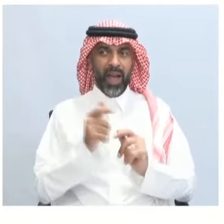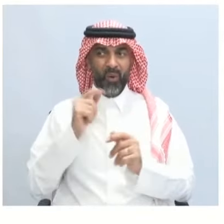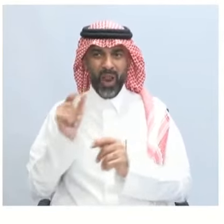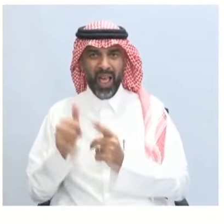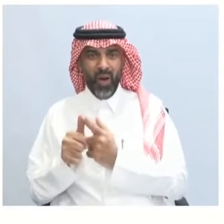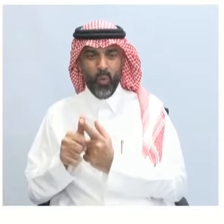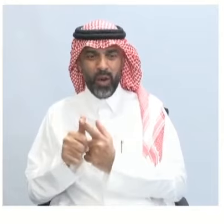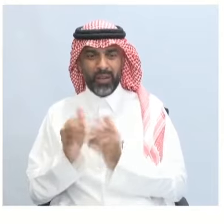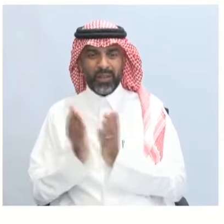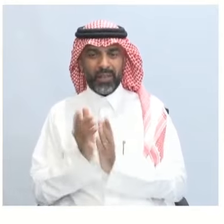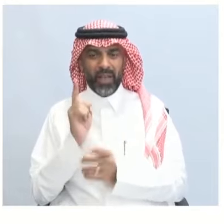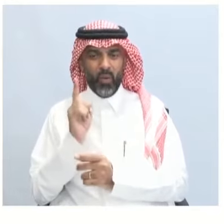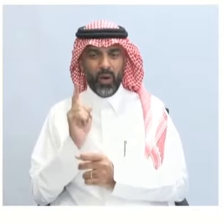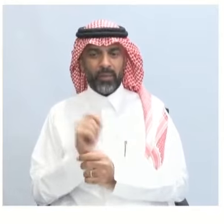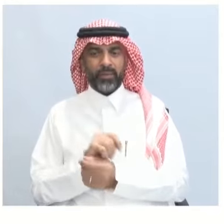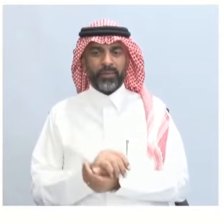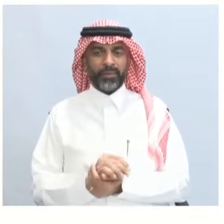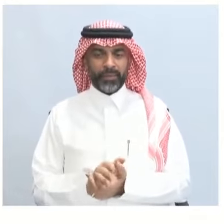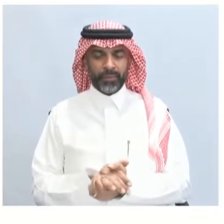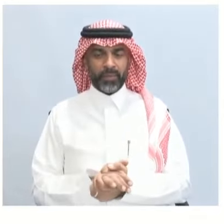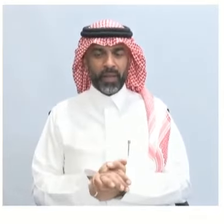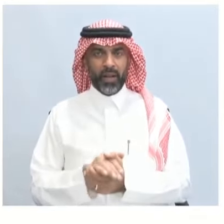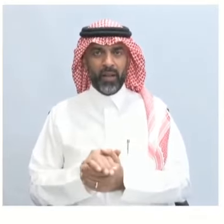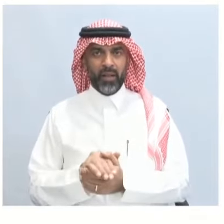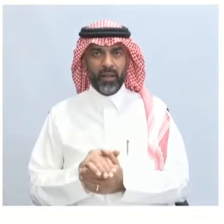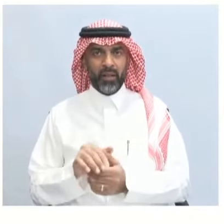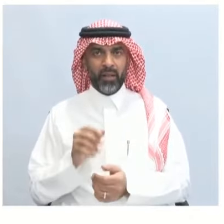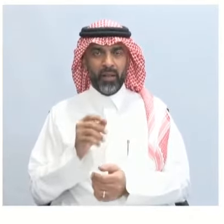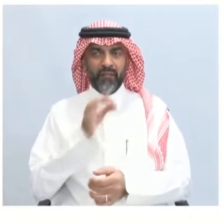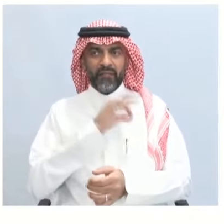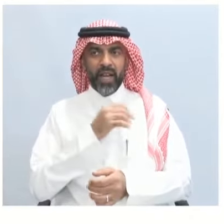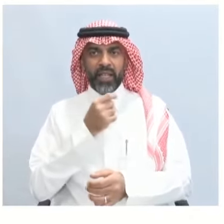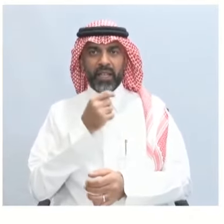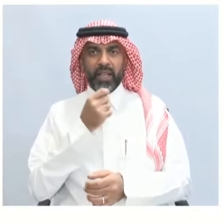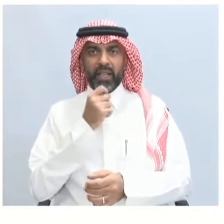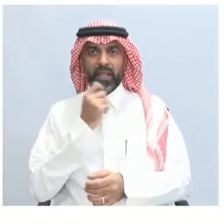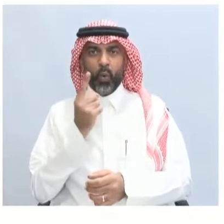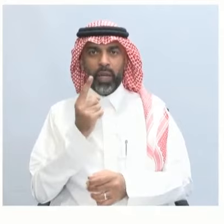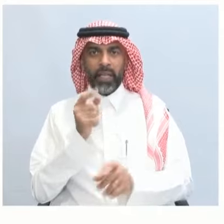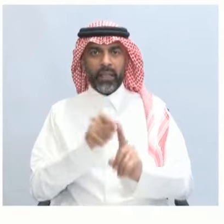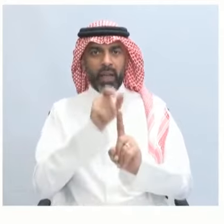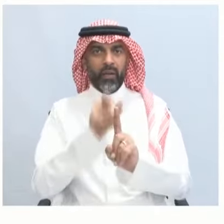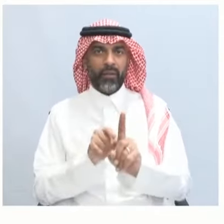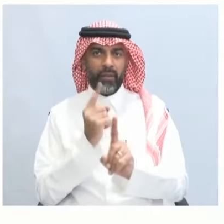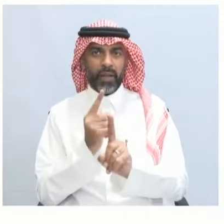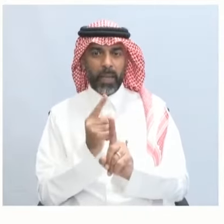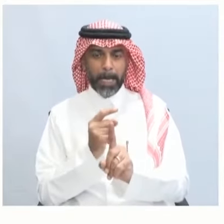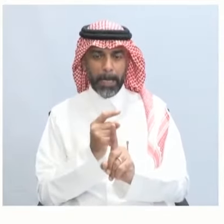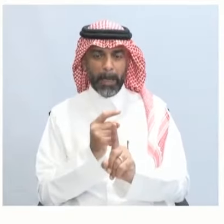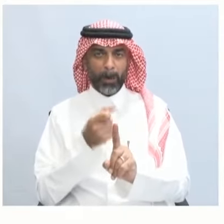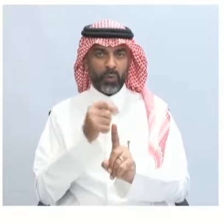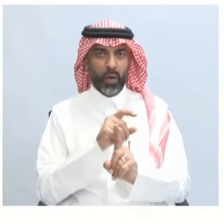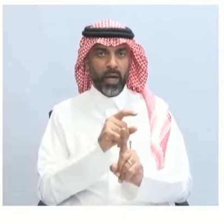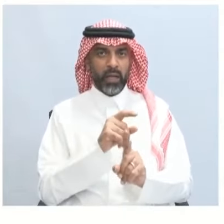وهو اثر التوحيد ونتائج التوحيد على الفرد كذلك نتائج التوحيد في مجتمع الصحابه اليوم باذن الله سناخذ